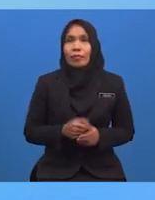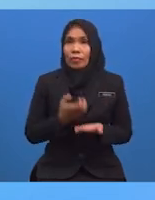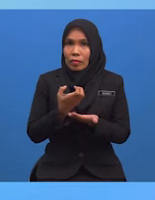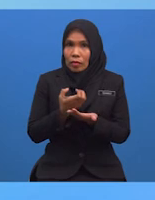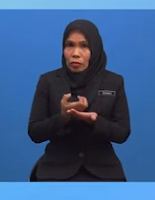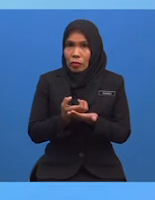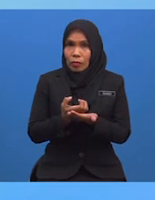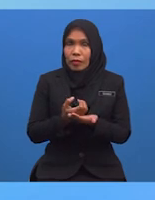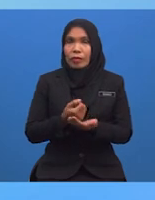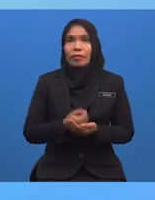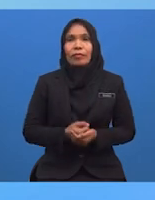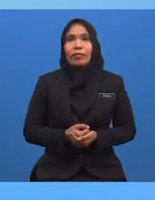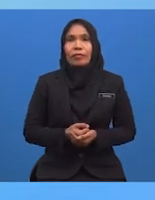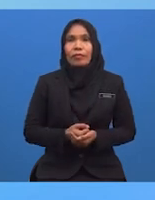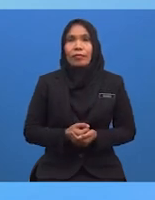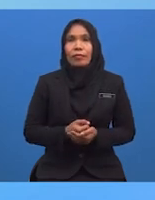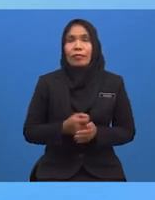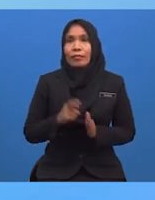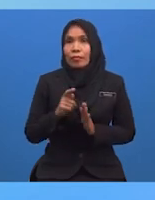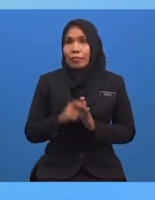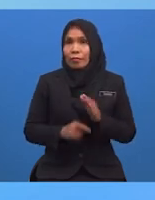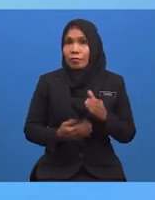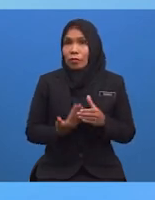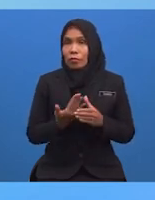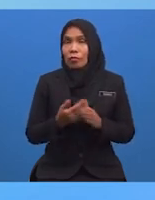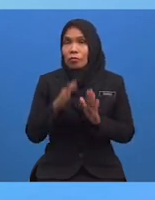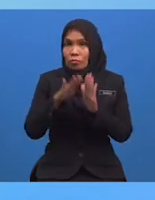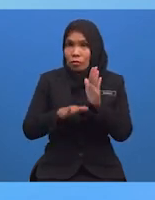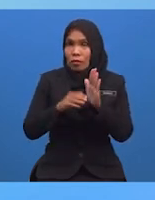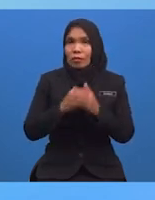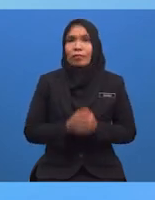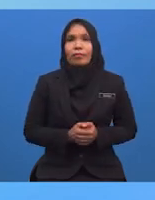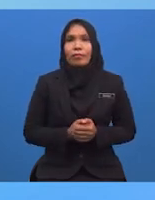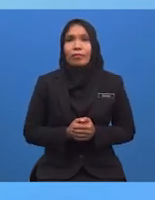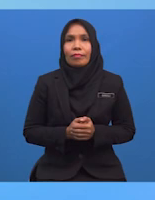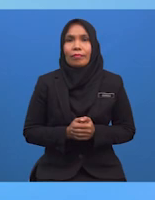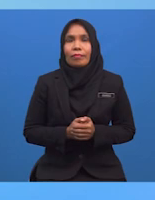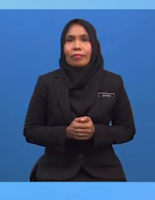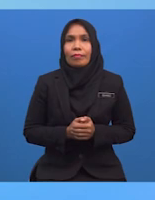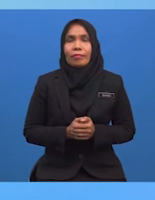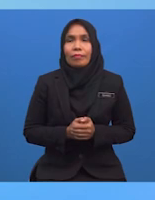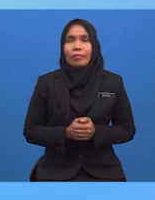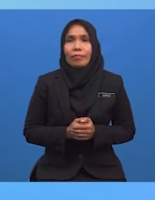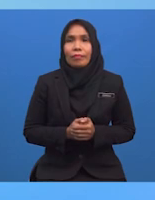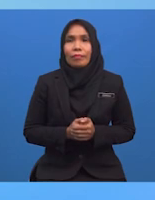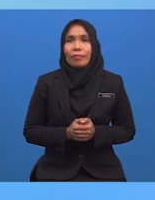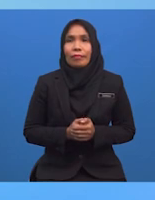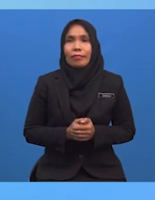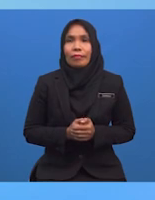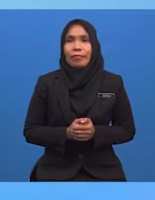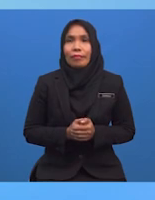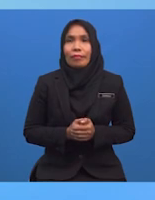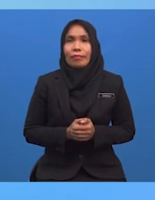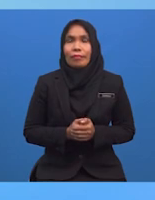akan menyebabkan pertumbuhan ekonomi berkurang atau menjadi negatif.